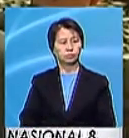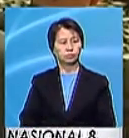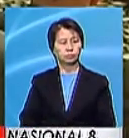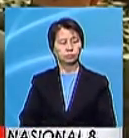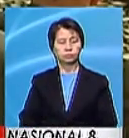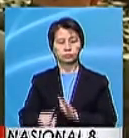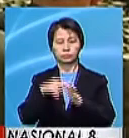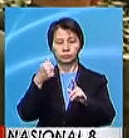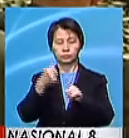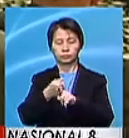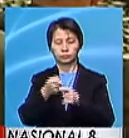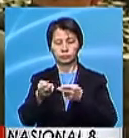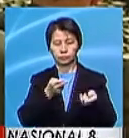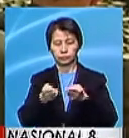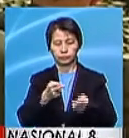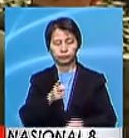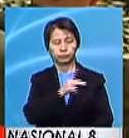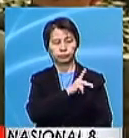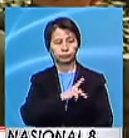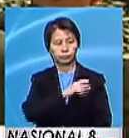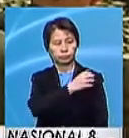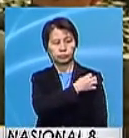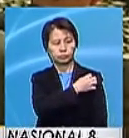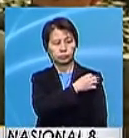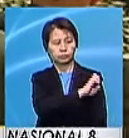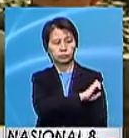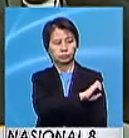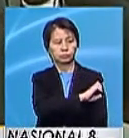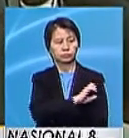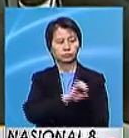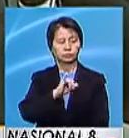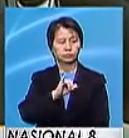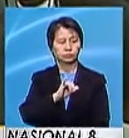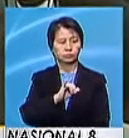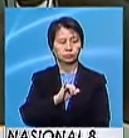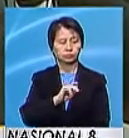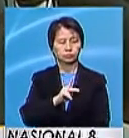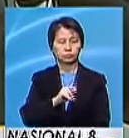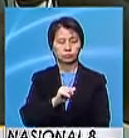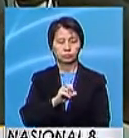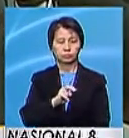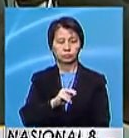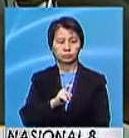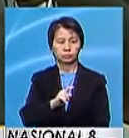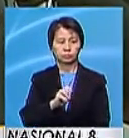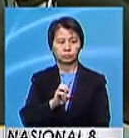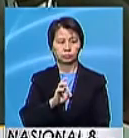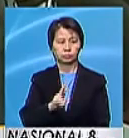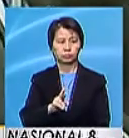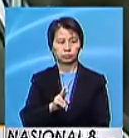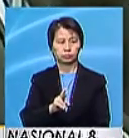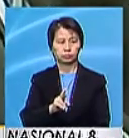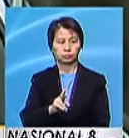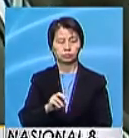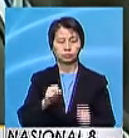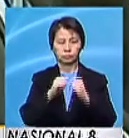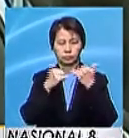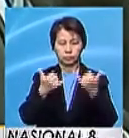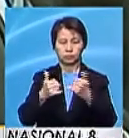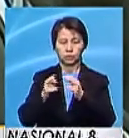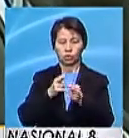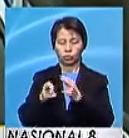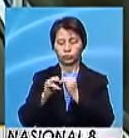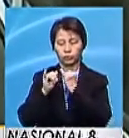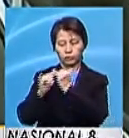Menurut Pengarah Urusan dan Ketua Pegawai Eksekutif Medini Iskandar Malaysia, Datuk Insinyur Khairil Anwar Ahmad, syarikat usaha sama